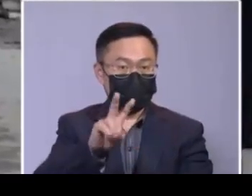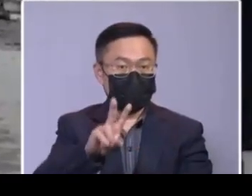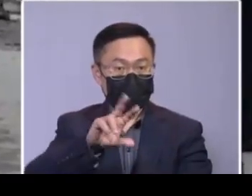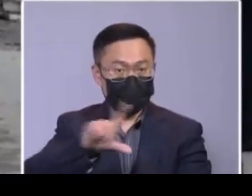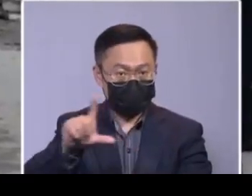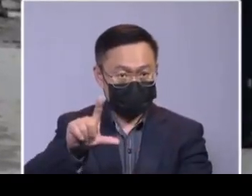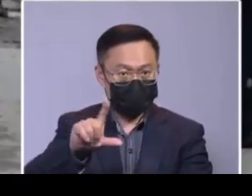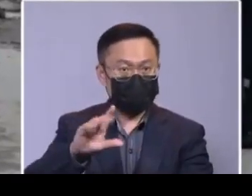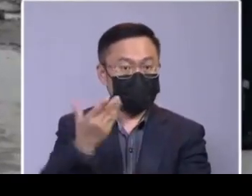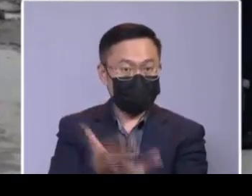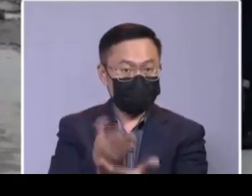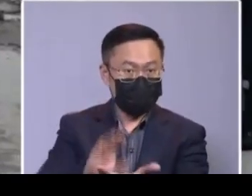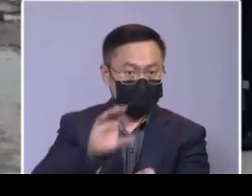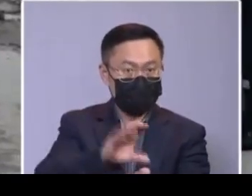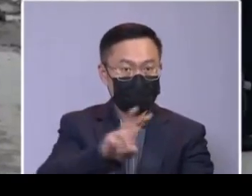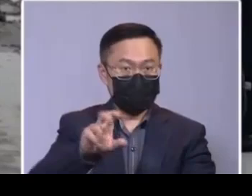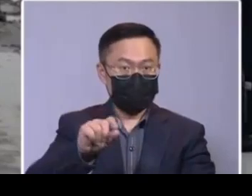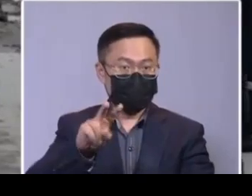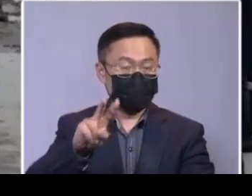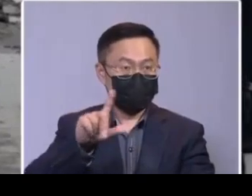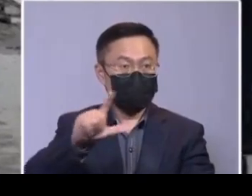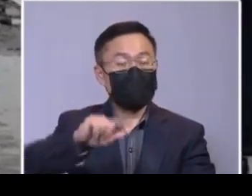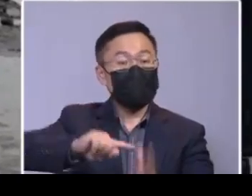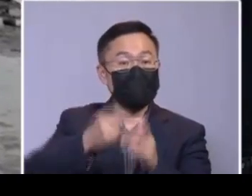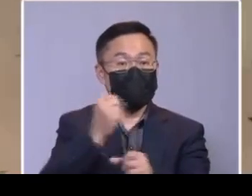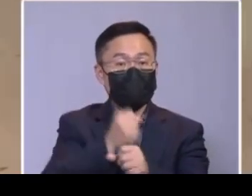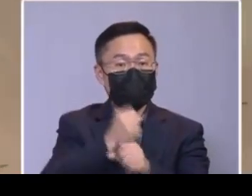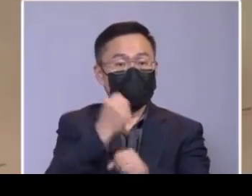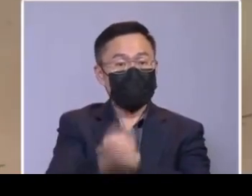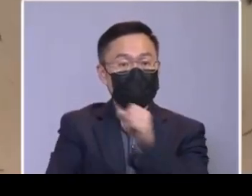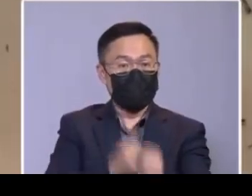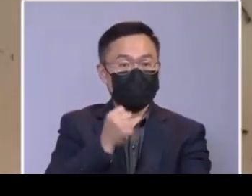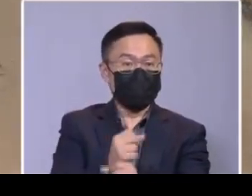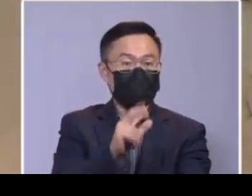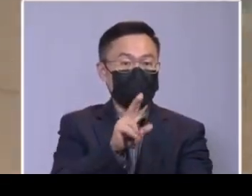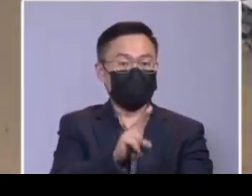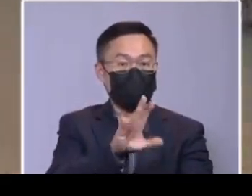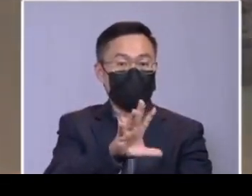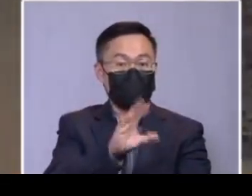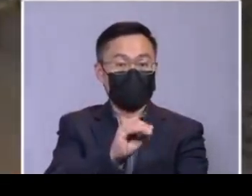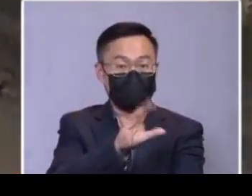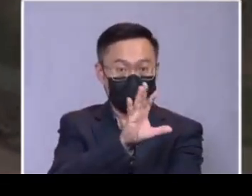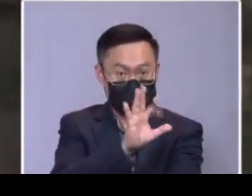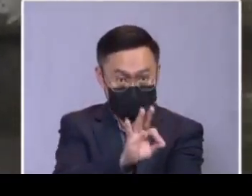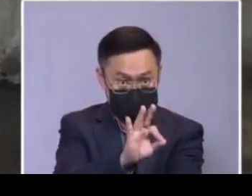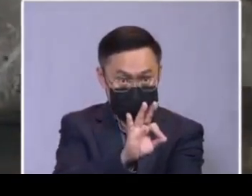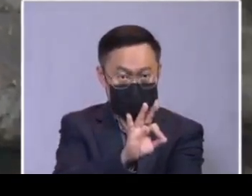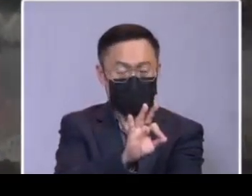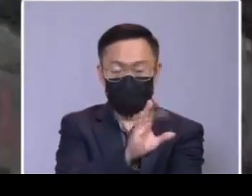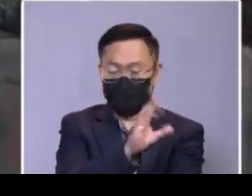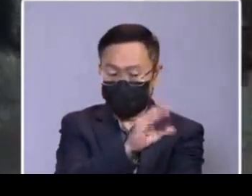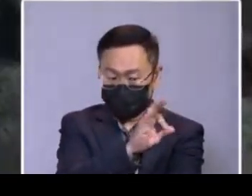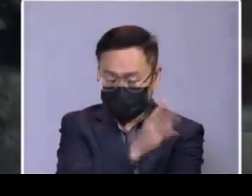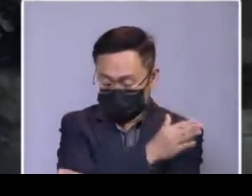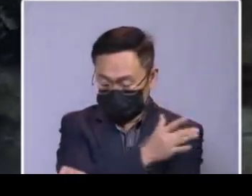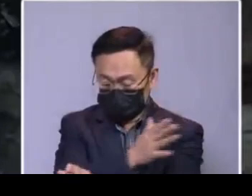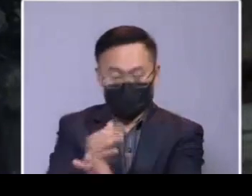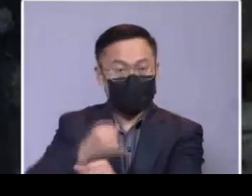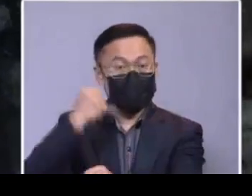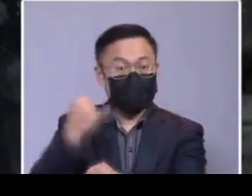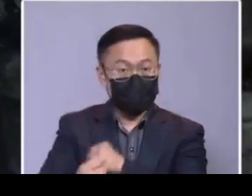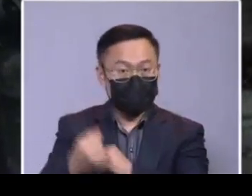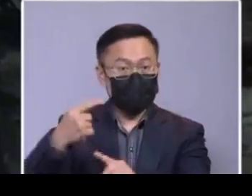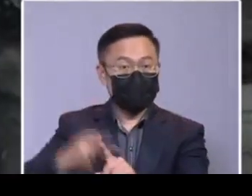ล้านบาทเศษเริ่มดำเนินการตามสัญญาเนี่ยตั้งแต่ปี 2559แล้วจะไปสิ้นสุดสัญญาเดือน